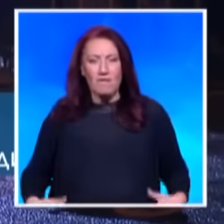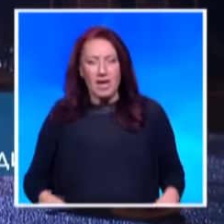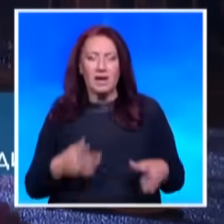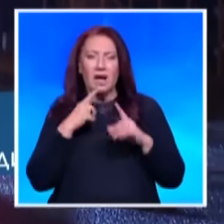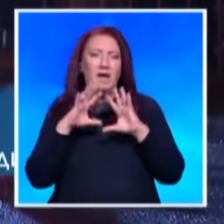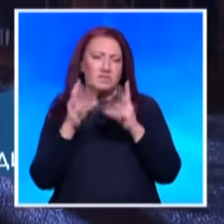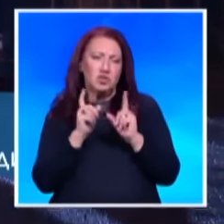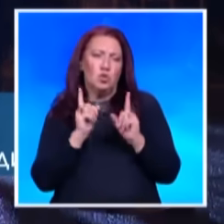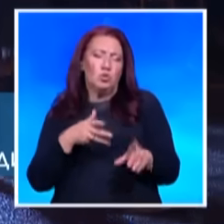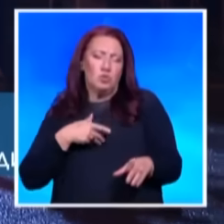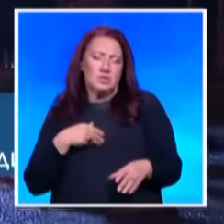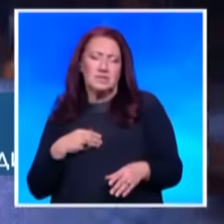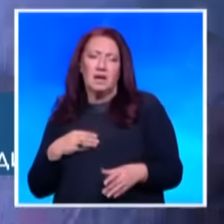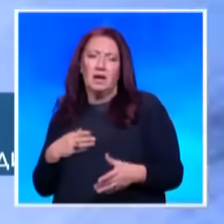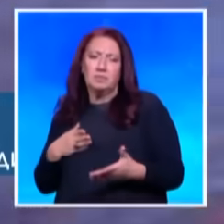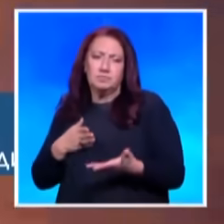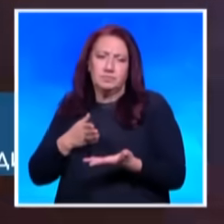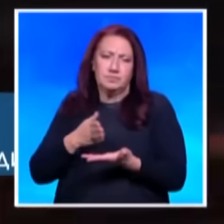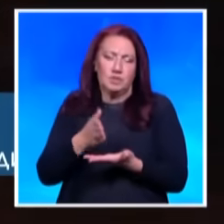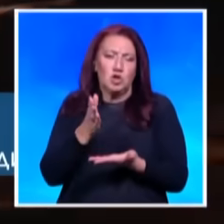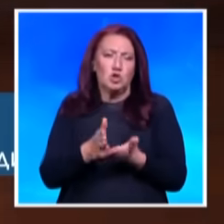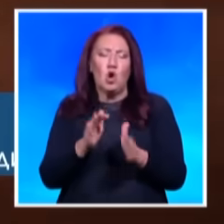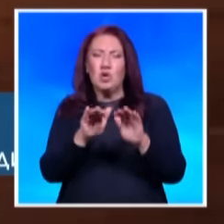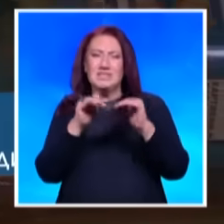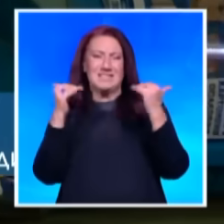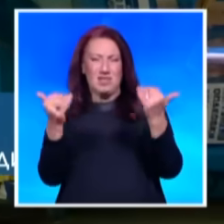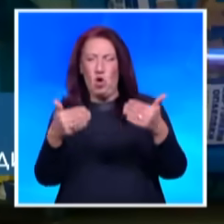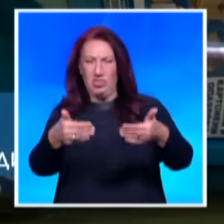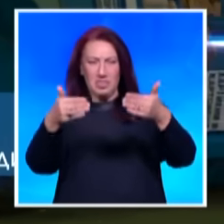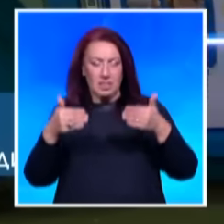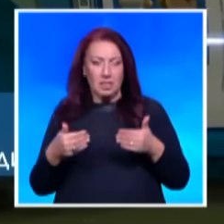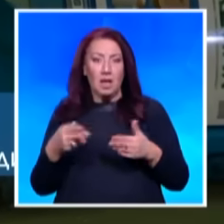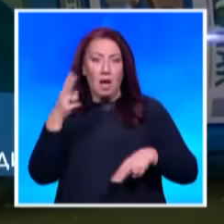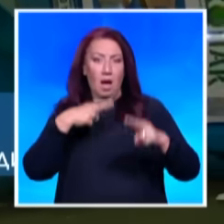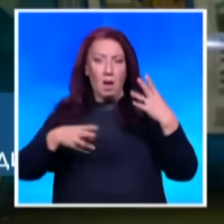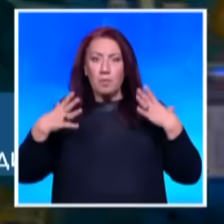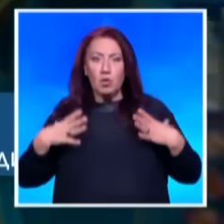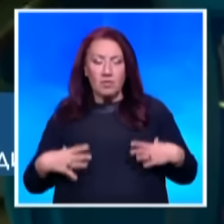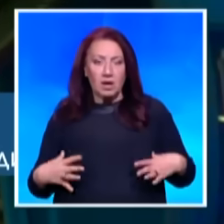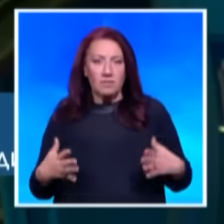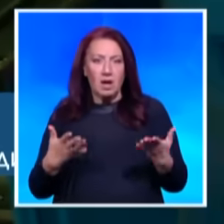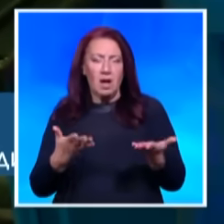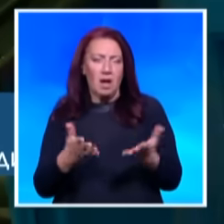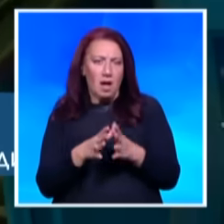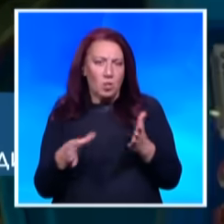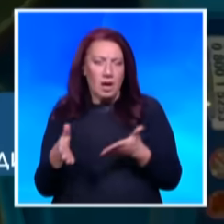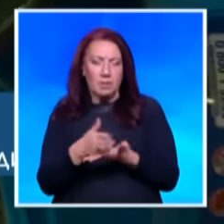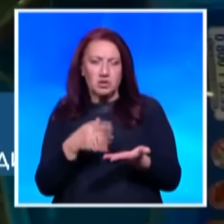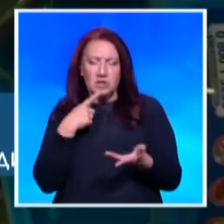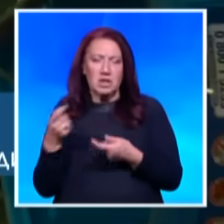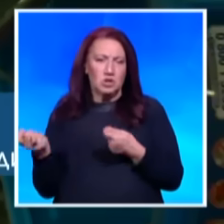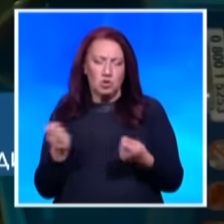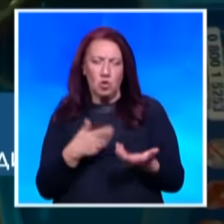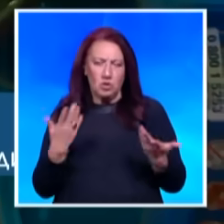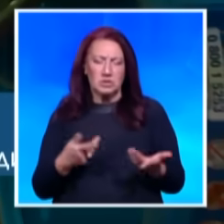стадиона в тази охраняема зона, за да не стигат до самия стадион, бяха проверявани. Всъщност се оказа, че голяма част от тях носят в себе си забранени